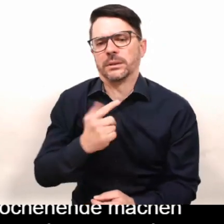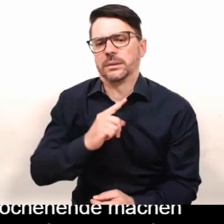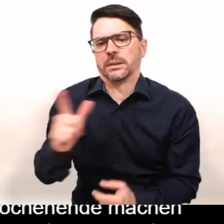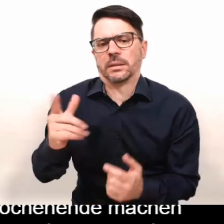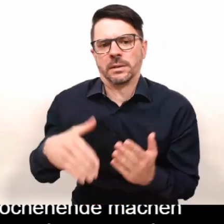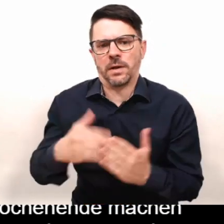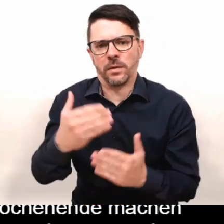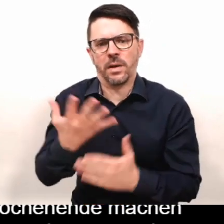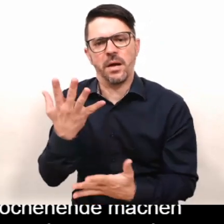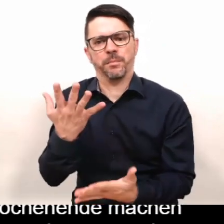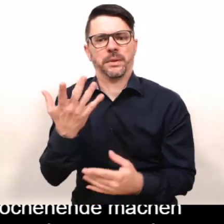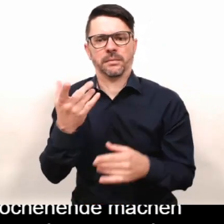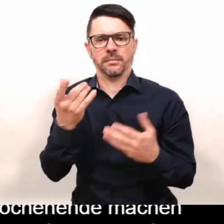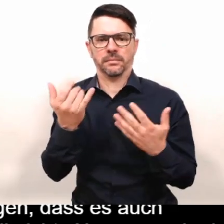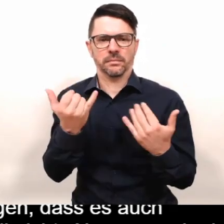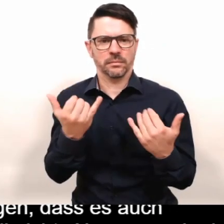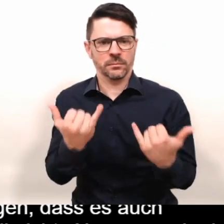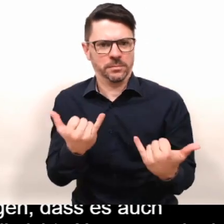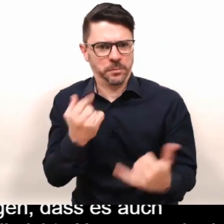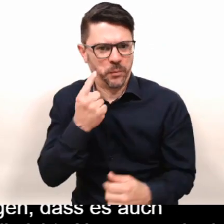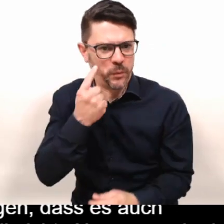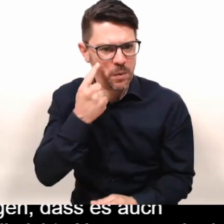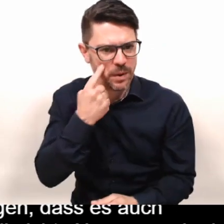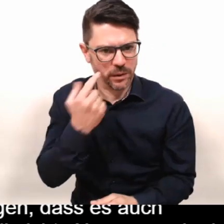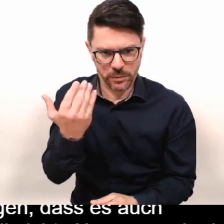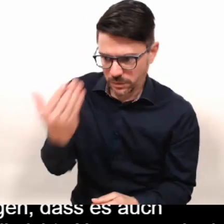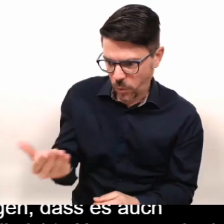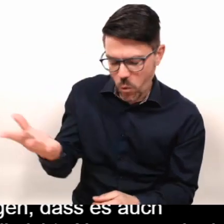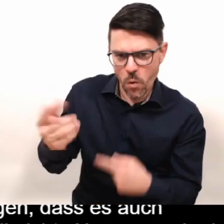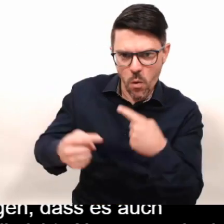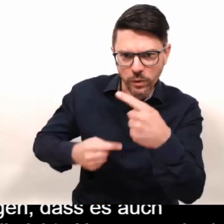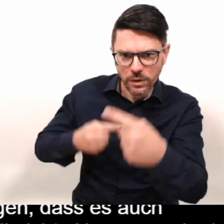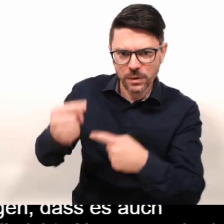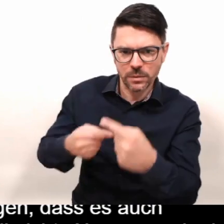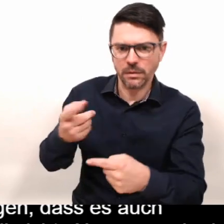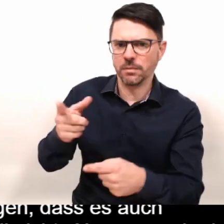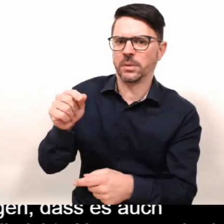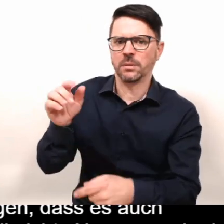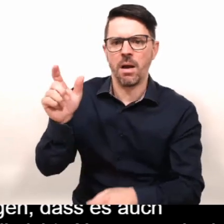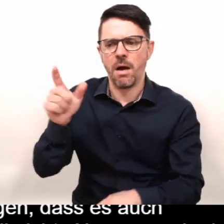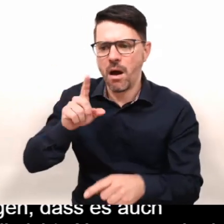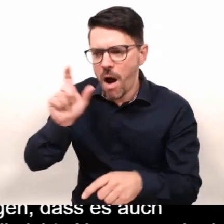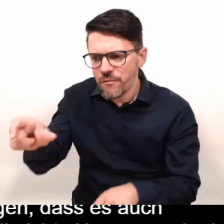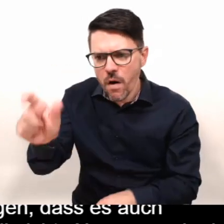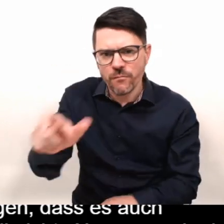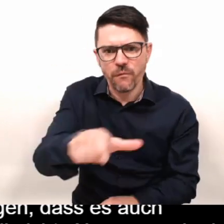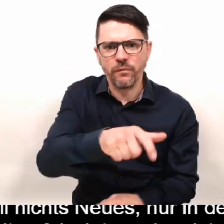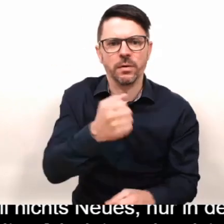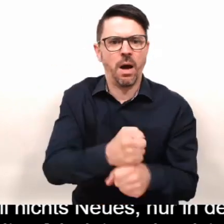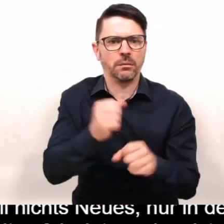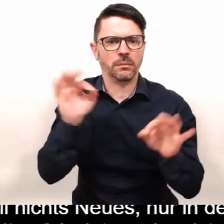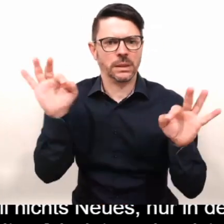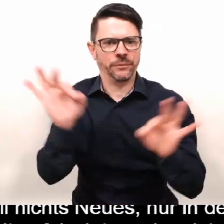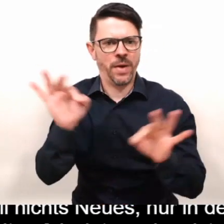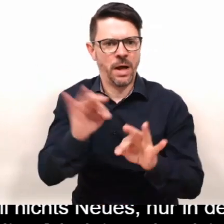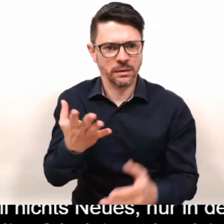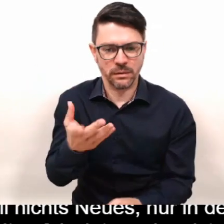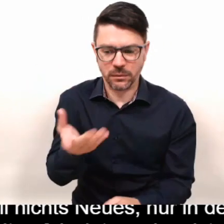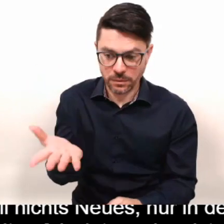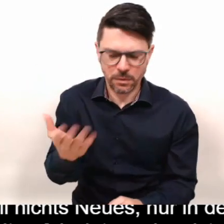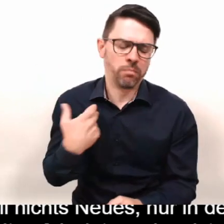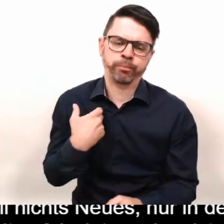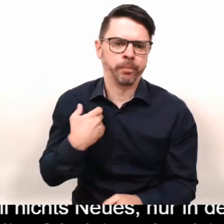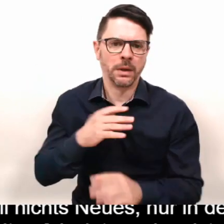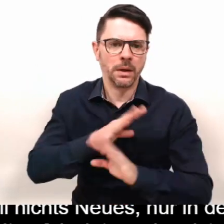gefährdet werden, ist es eben kein Spaß mehr und auf diese neue Situation reagiert das Innenministerium jetzt und wie der